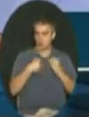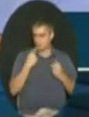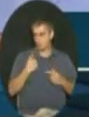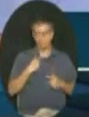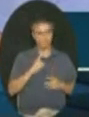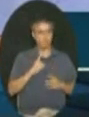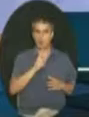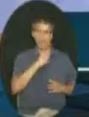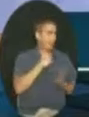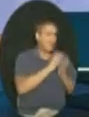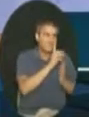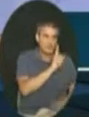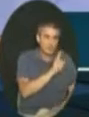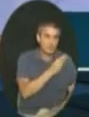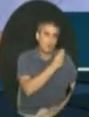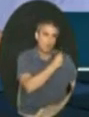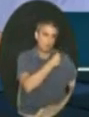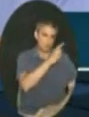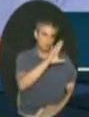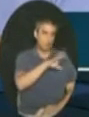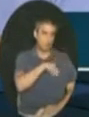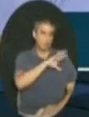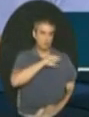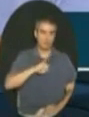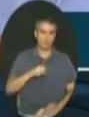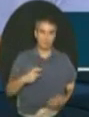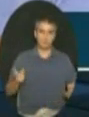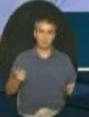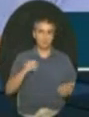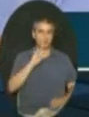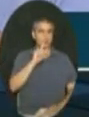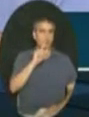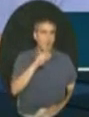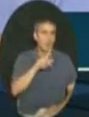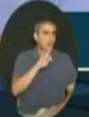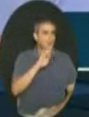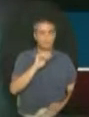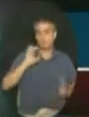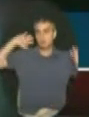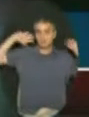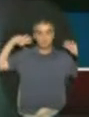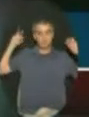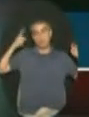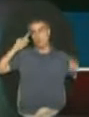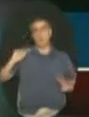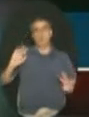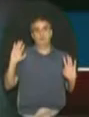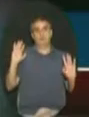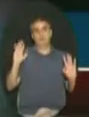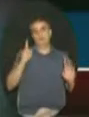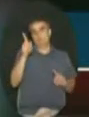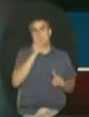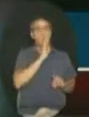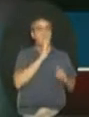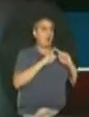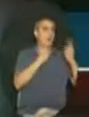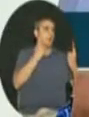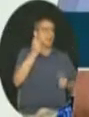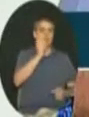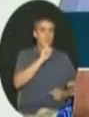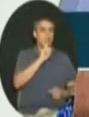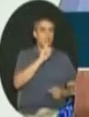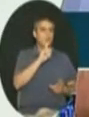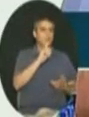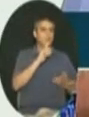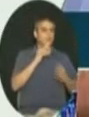שאנחנו נגד הדבר הזה. אני כבר הודיעו לי שאתם לוקחים. נגד הדבר הזה. יואל חסון, נכון? לא, לא יודע. יש אצלם בעיה אחרת שהם לא